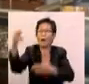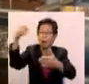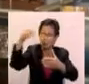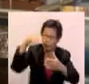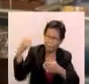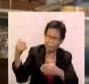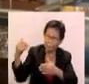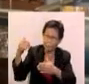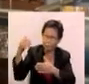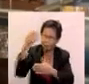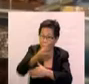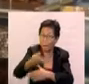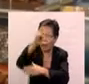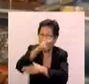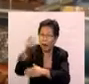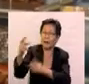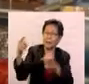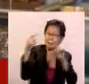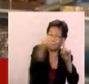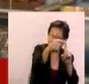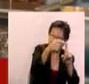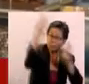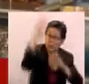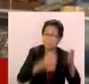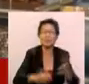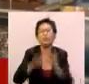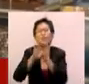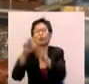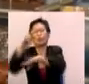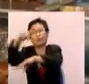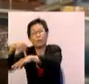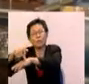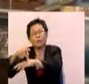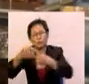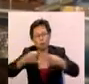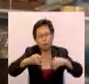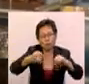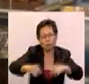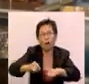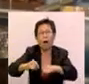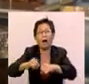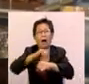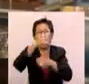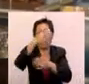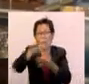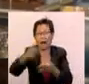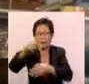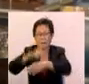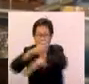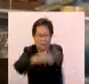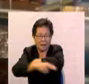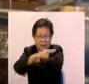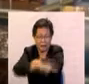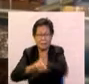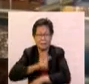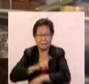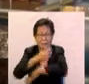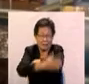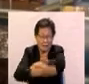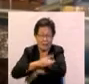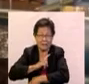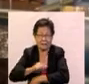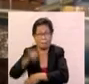Tetapi kalau kita lihat di Argentina contohnya, kalau dia boleh menjual barangan halal di negeri Islam yang lain tetapi tanpa